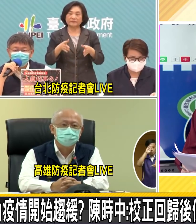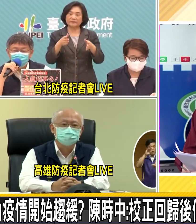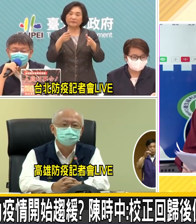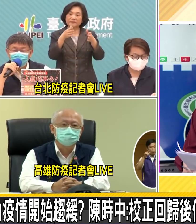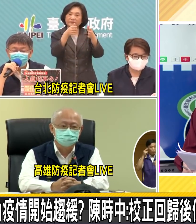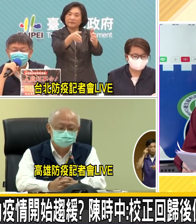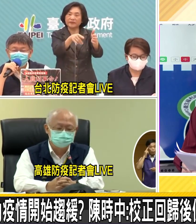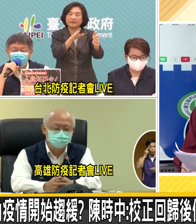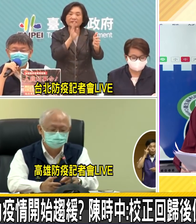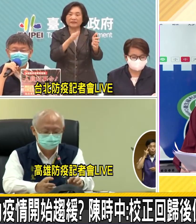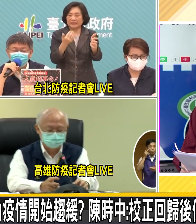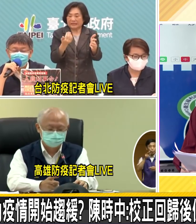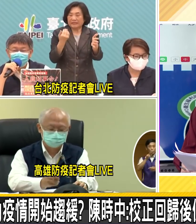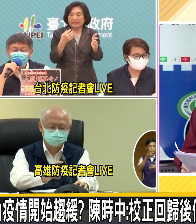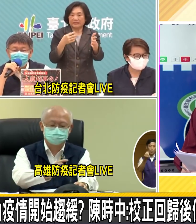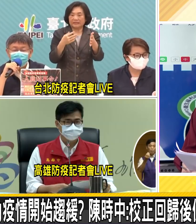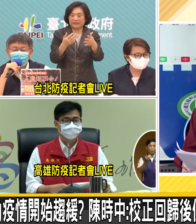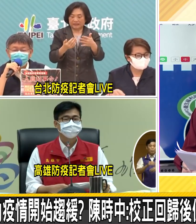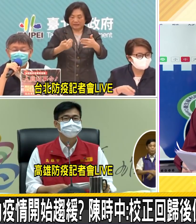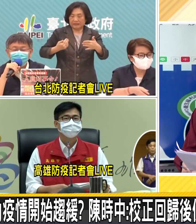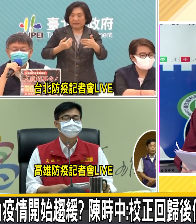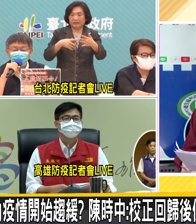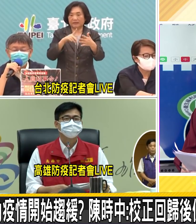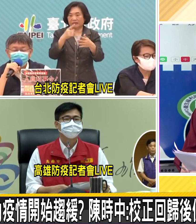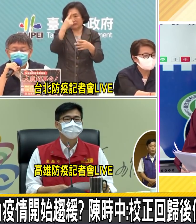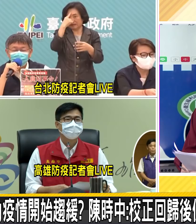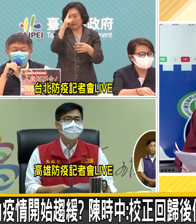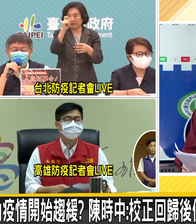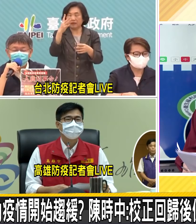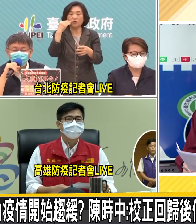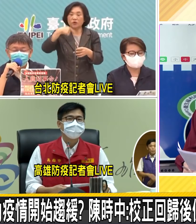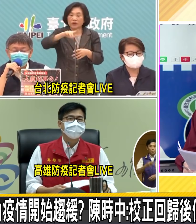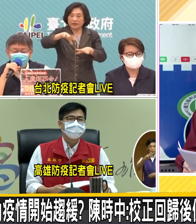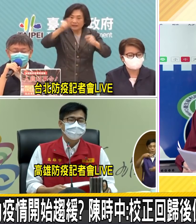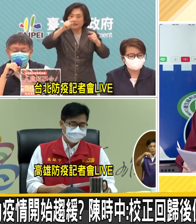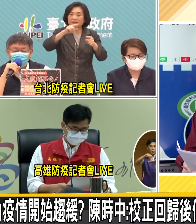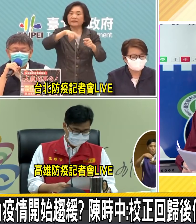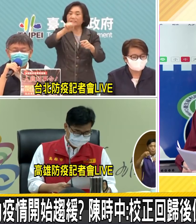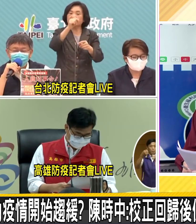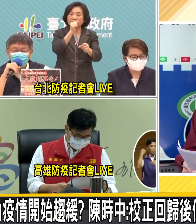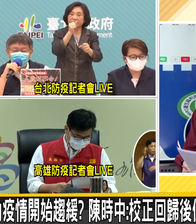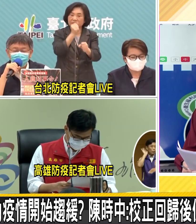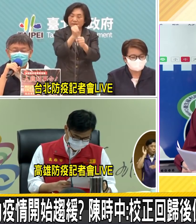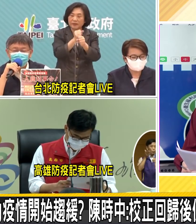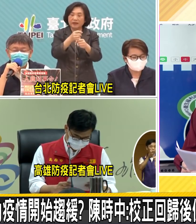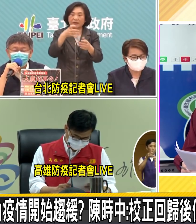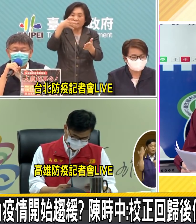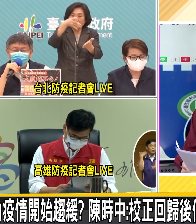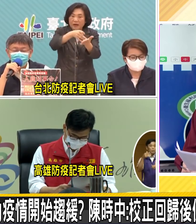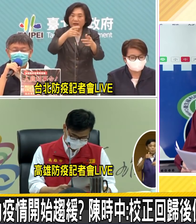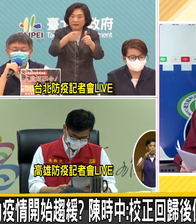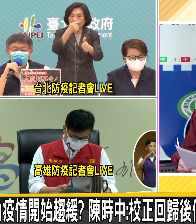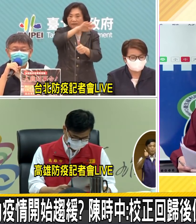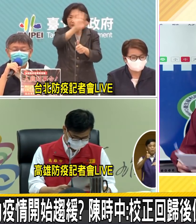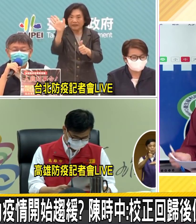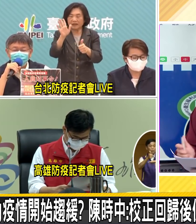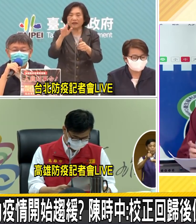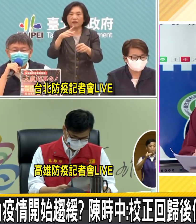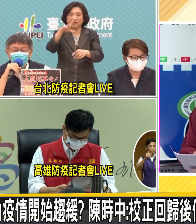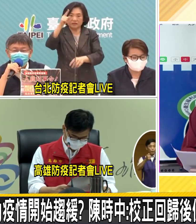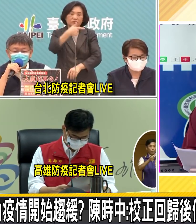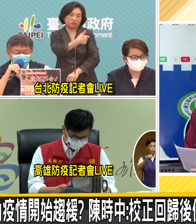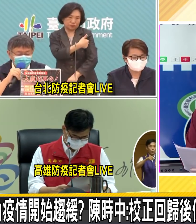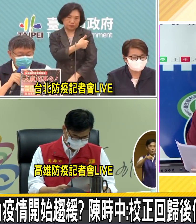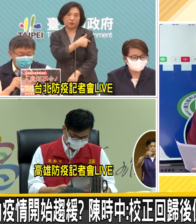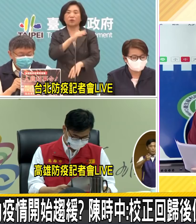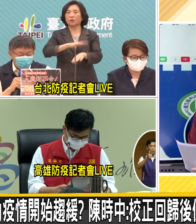就要每天都要回归，现在塞车的件数还高达3.5万件，他们否认说那是塞车，但是这就是还没有公布，还在